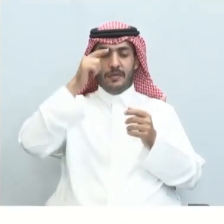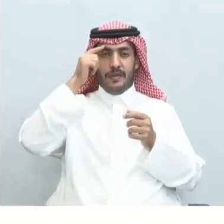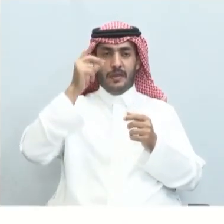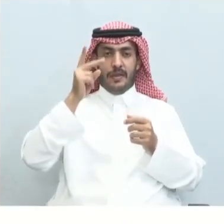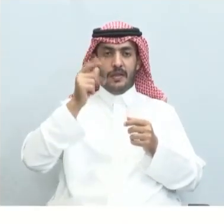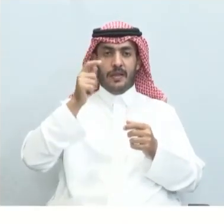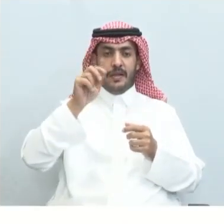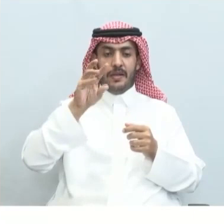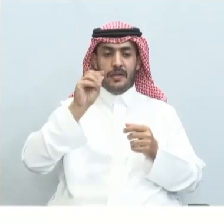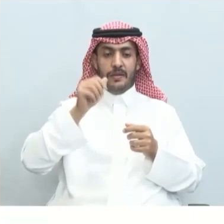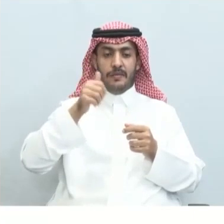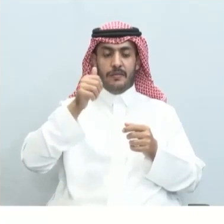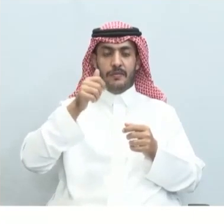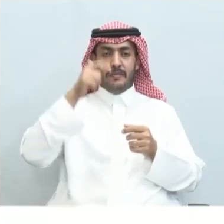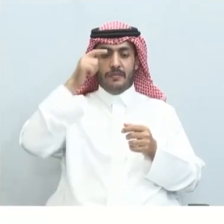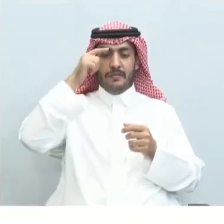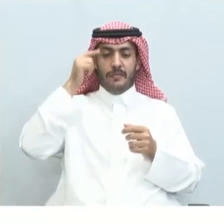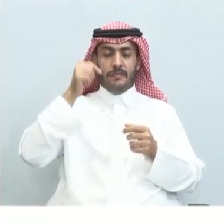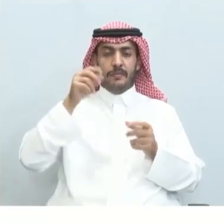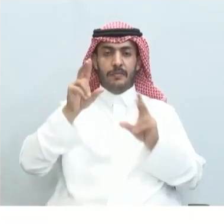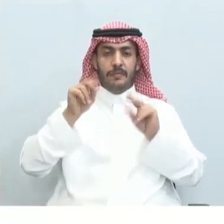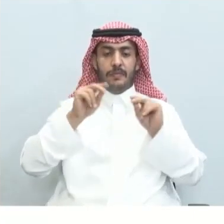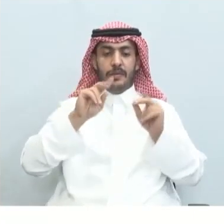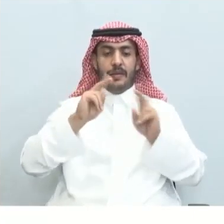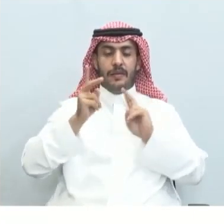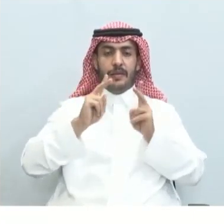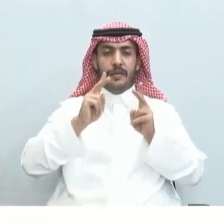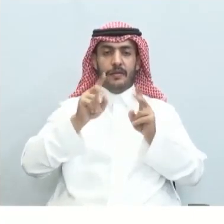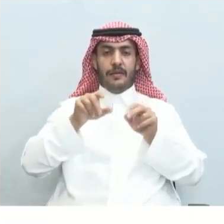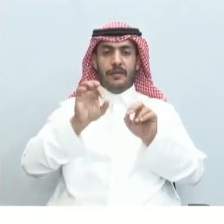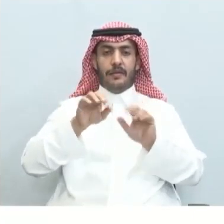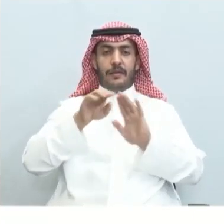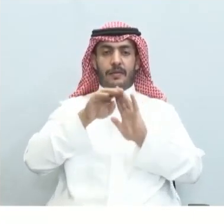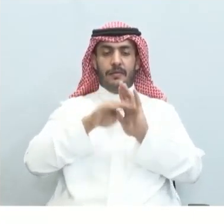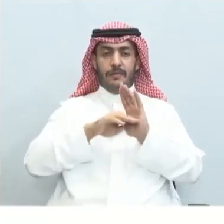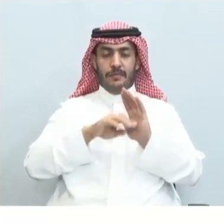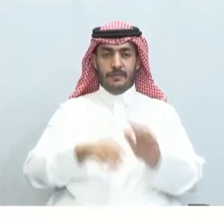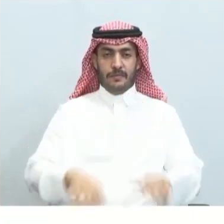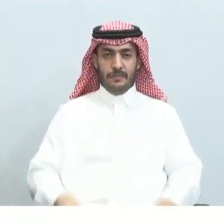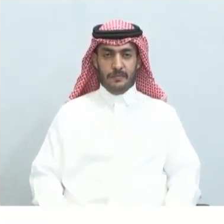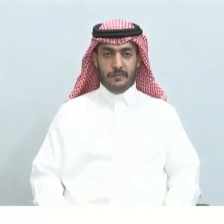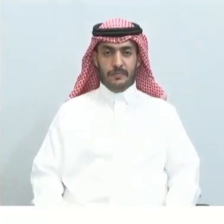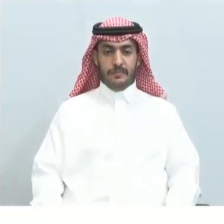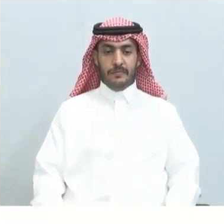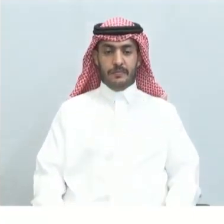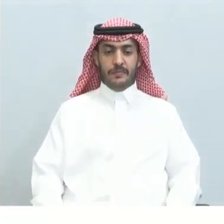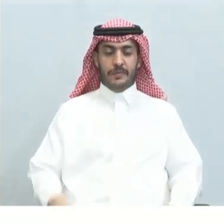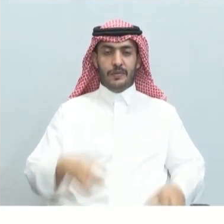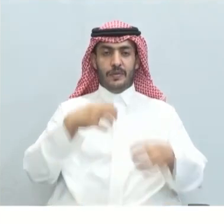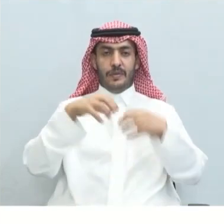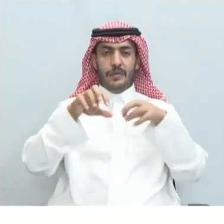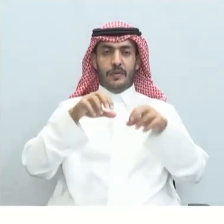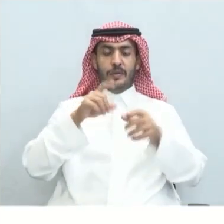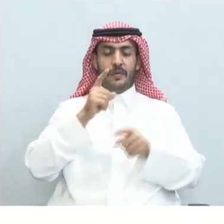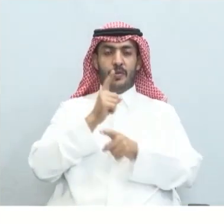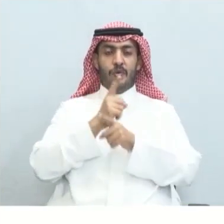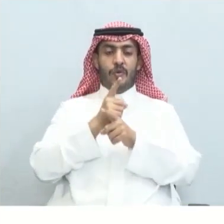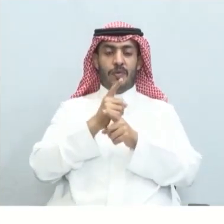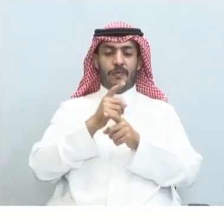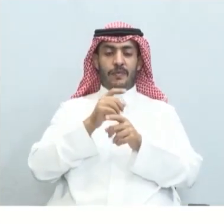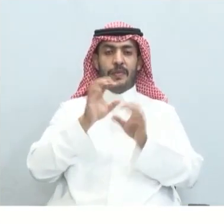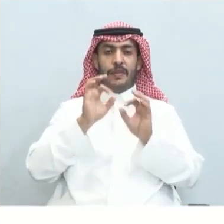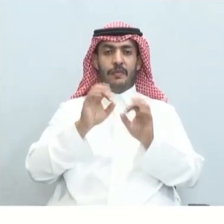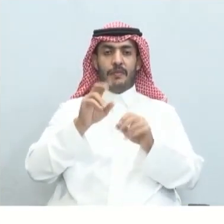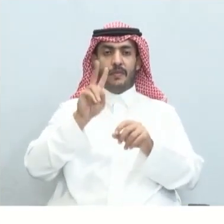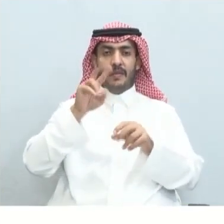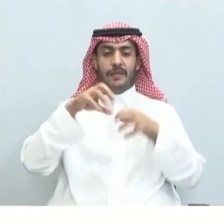الطاقه فهي القدره على احداث تغيير على هذه الماده تقسم العلوم الطبيعيه الى فرعين